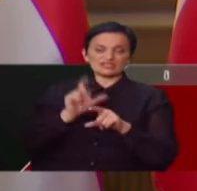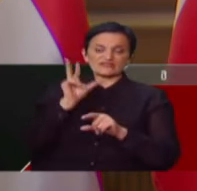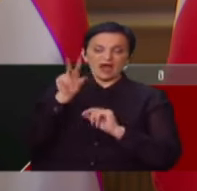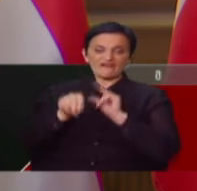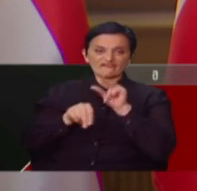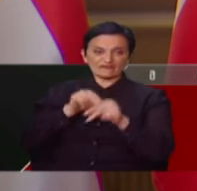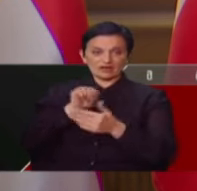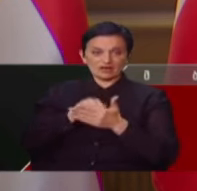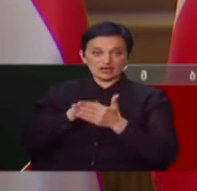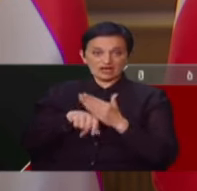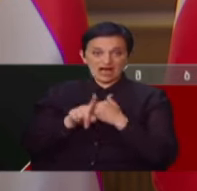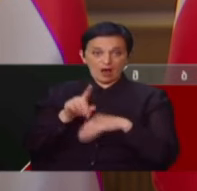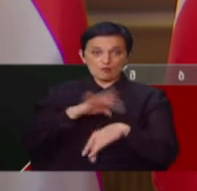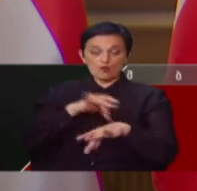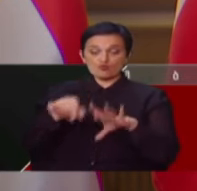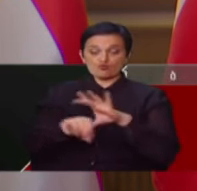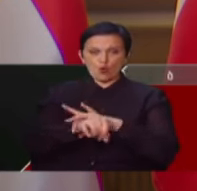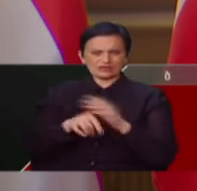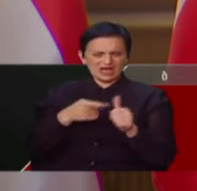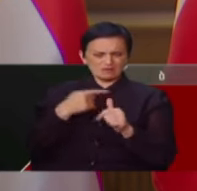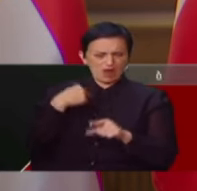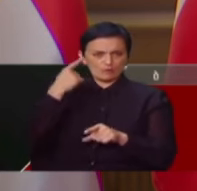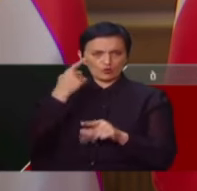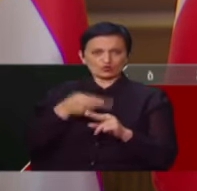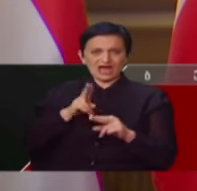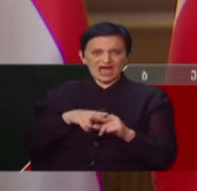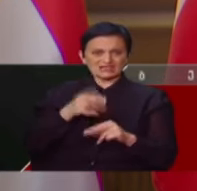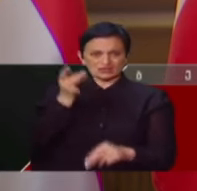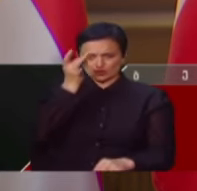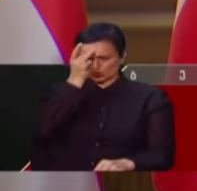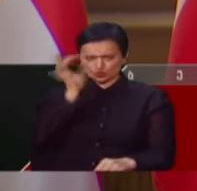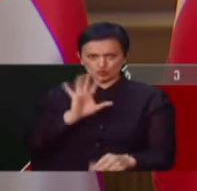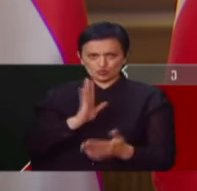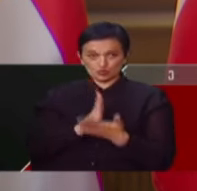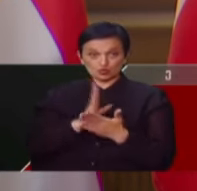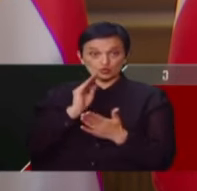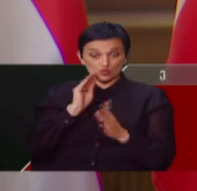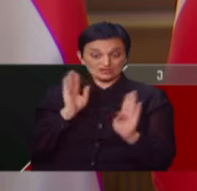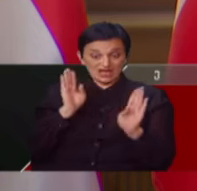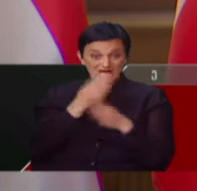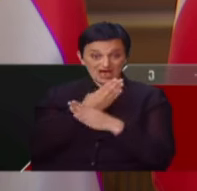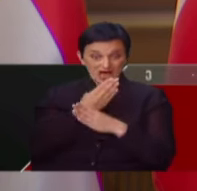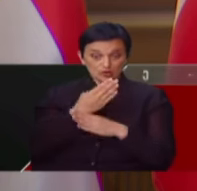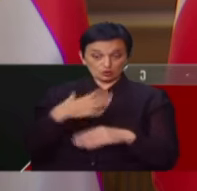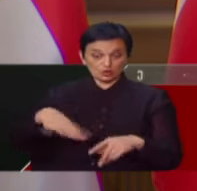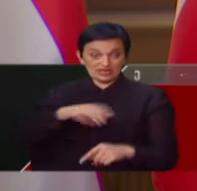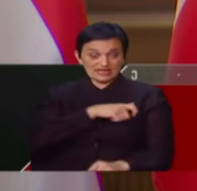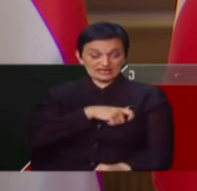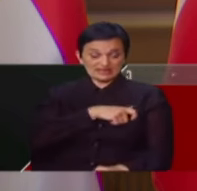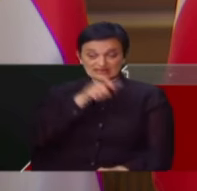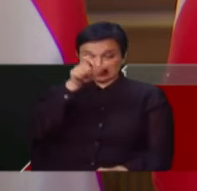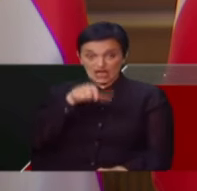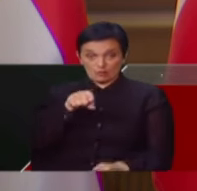გამო და მონას ეძახდნენ და მგონი ეს არის უზნეობა როდესაც ღალატობ ქვეყანას და როდესაც ხარ დეპუტატი რომელიც